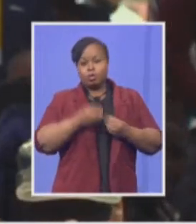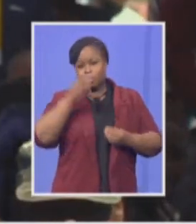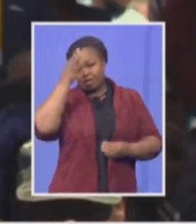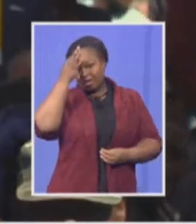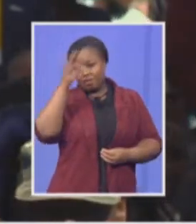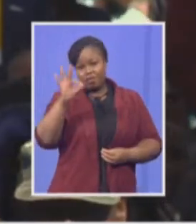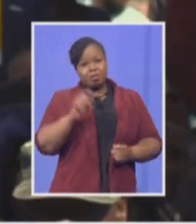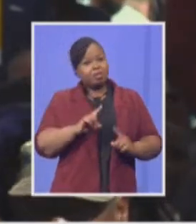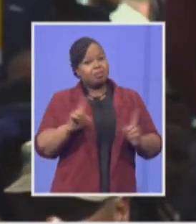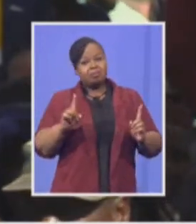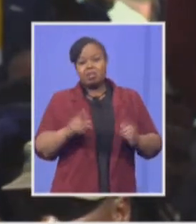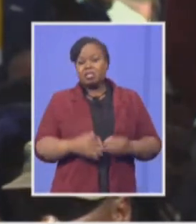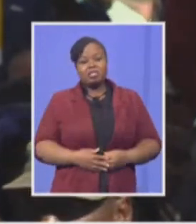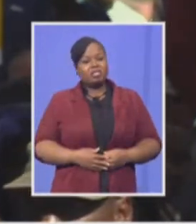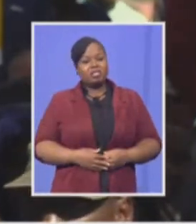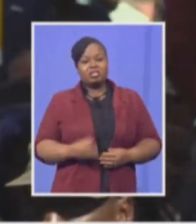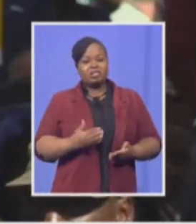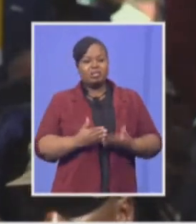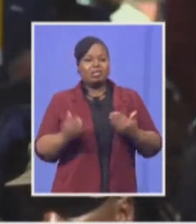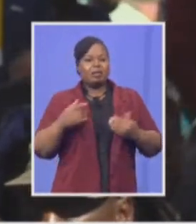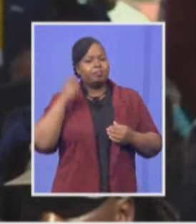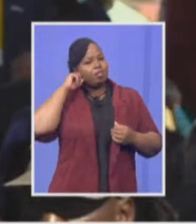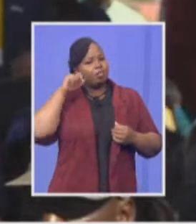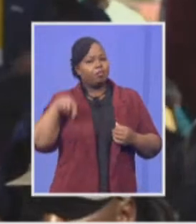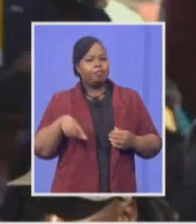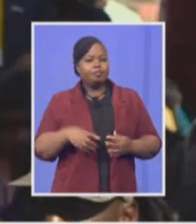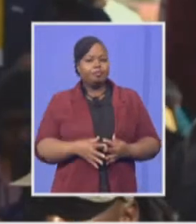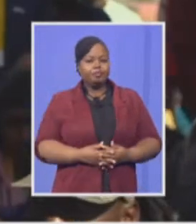kodwa ngamele kude kunathi.